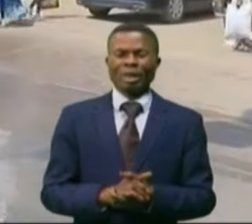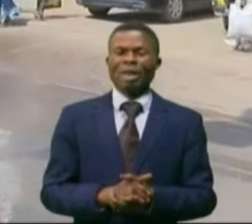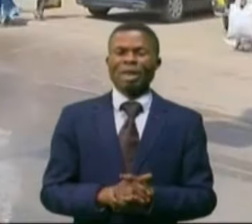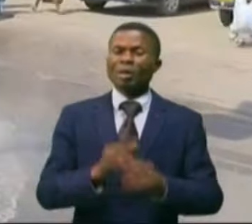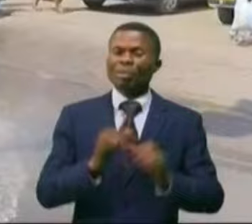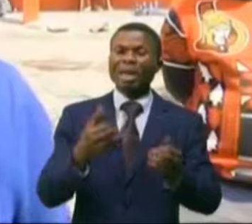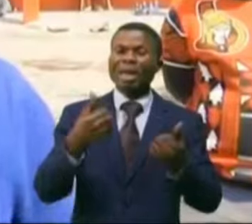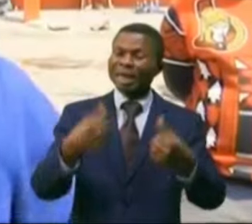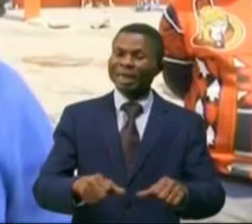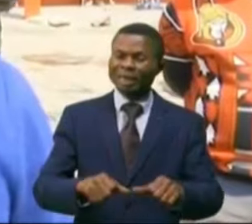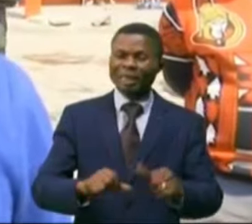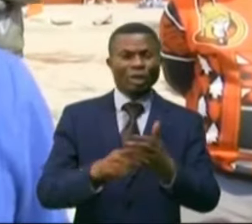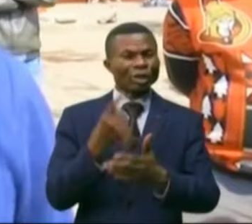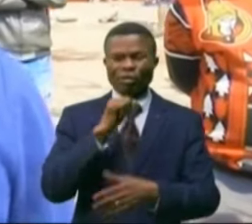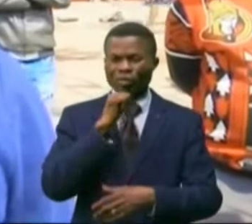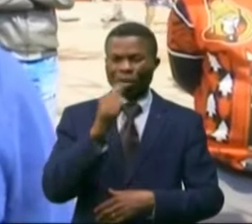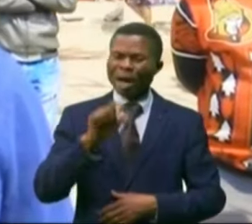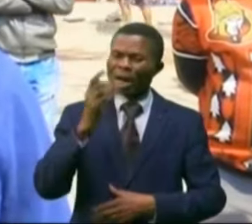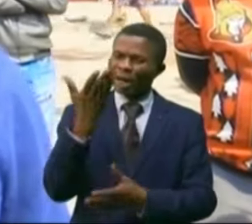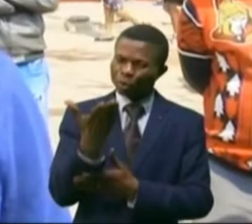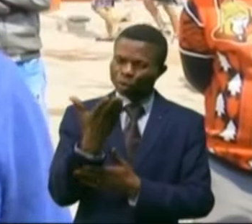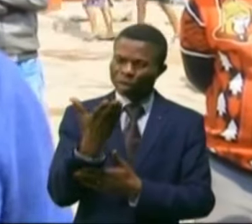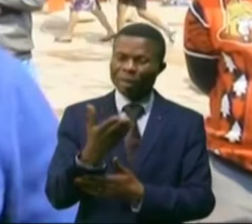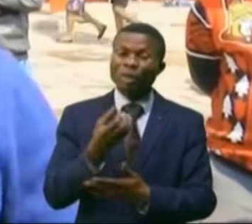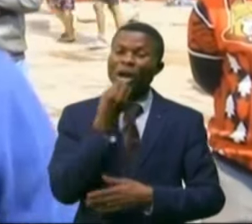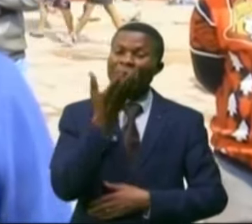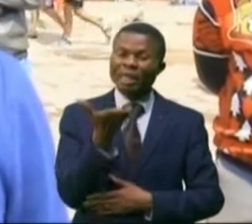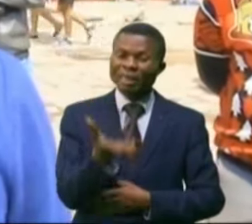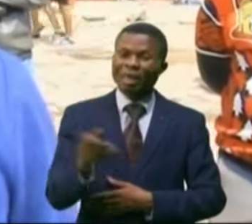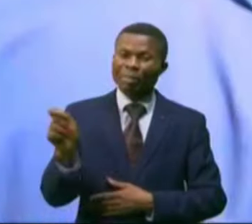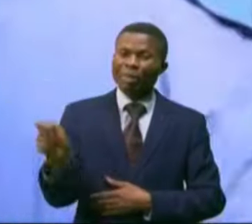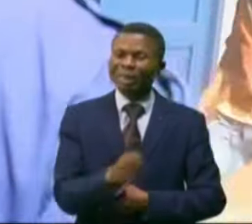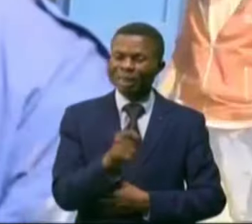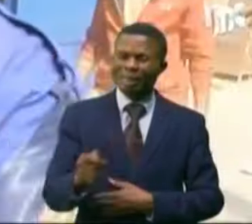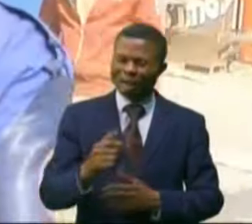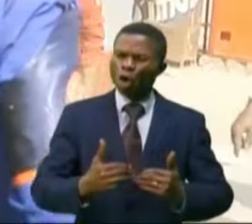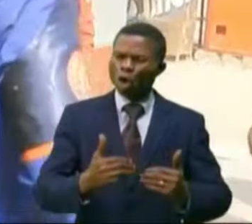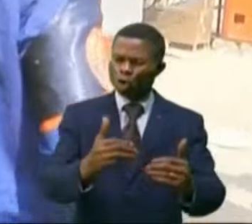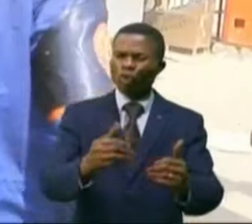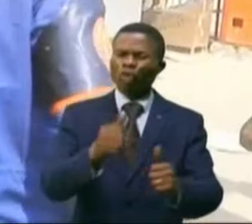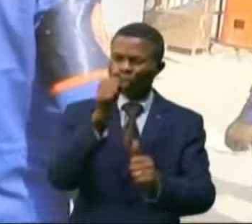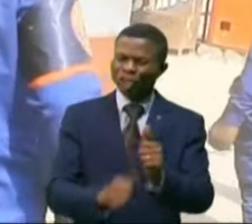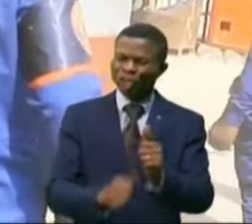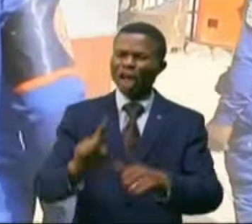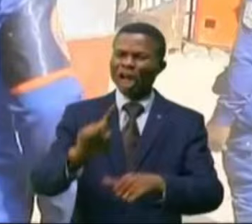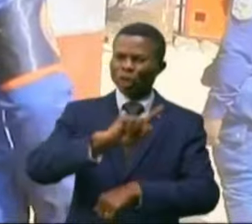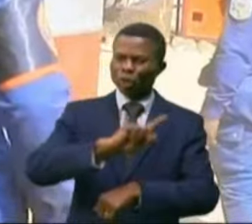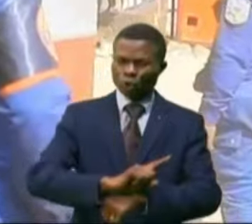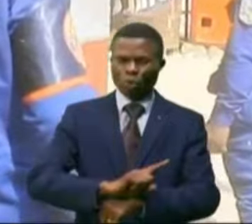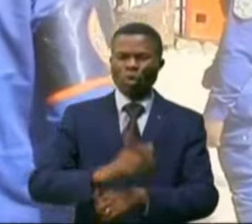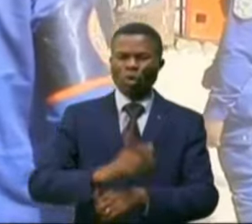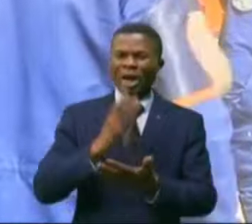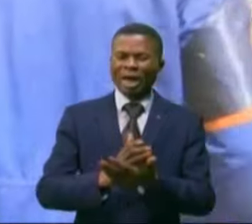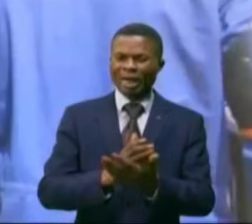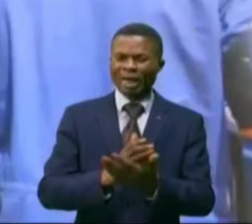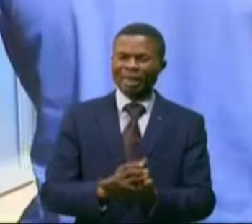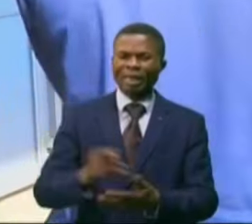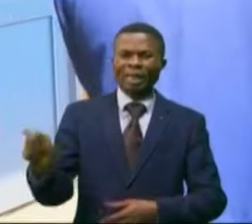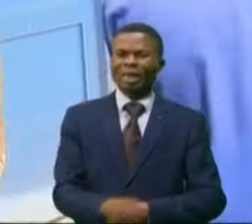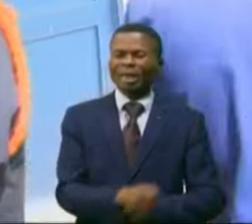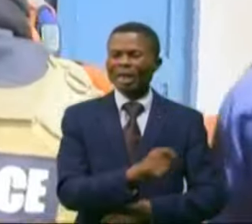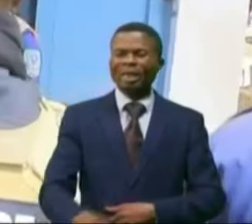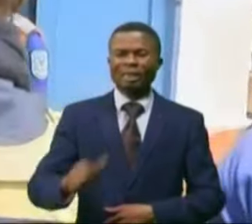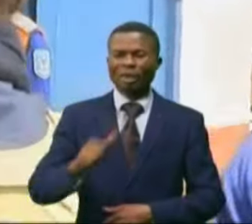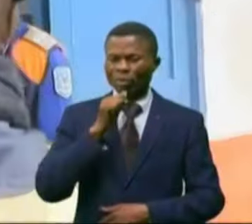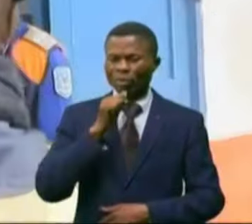s'arrêter. En tout cas, c'est louable, en tout cas nous aimons ça et nous les soutenons. La première citoyenne de la ville, accompagnée